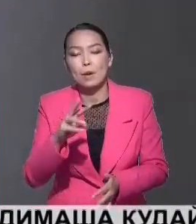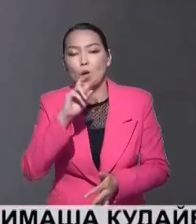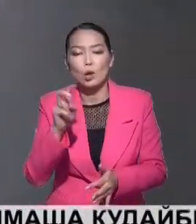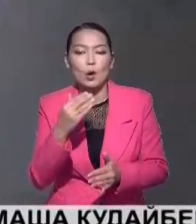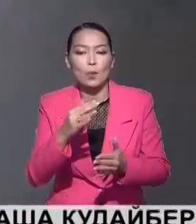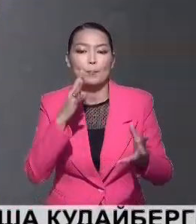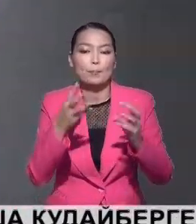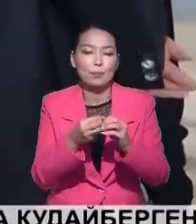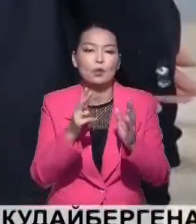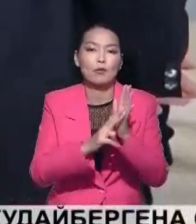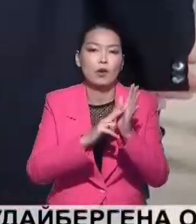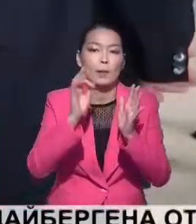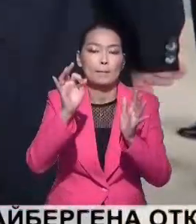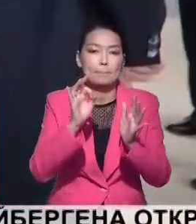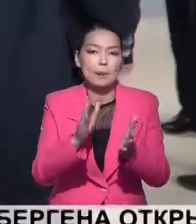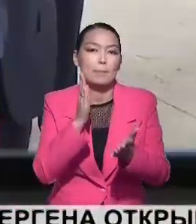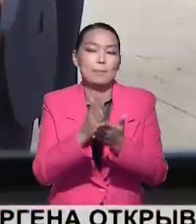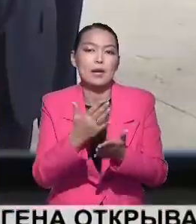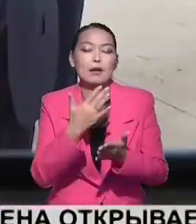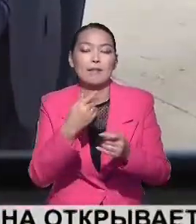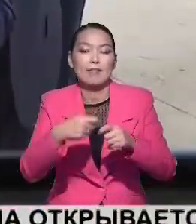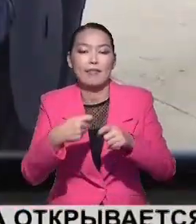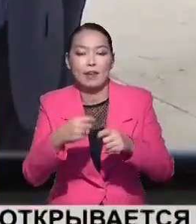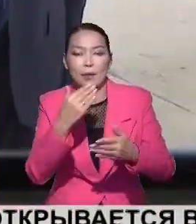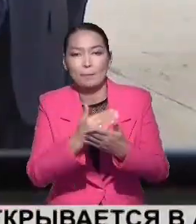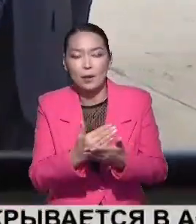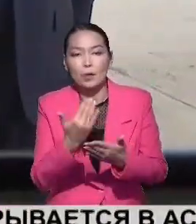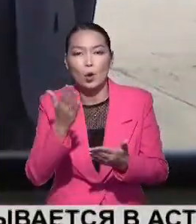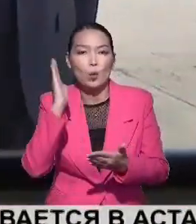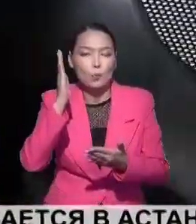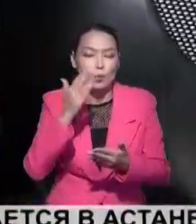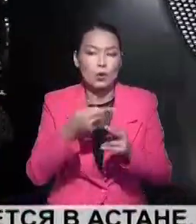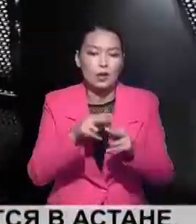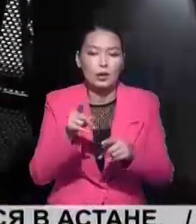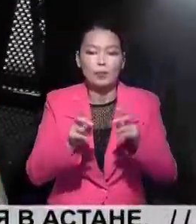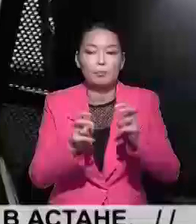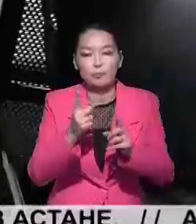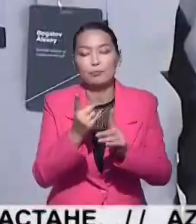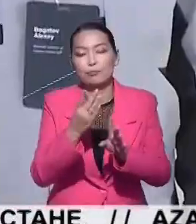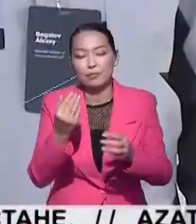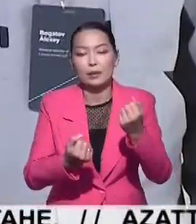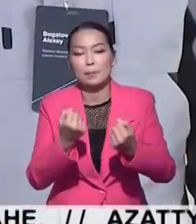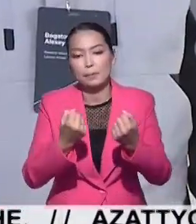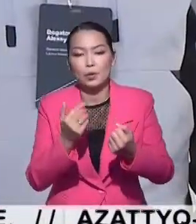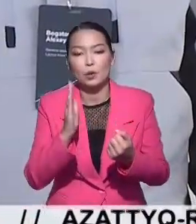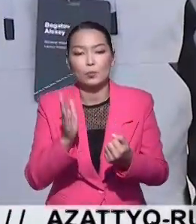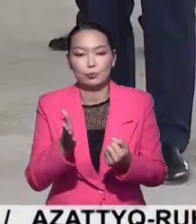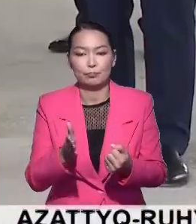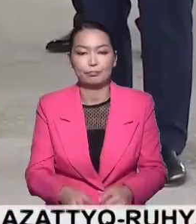порядка 80% – прямые иностранные инвестиции. В июле следующего года с конвейера сойдет первый